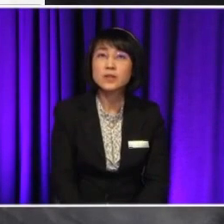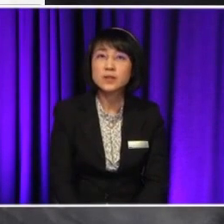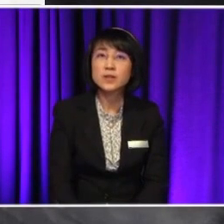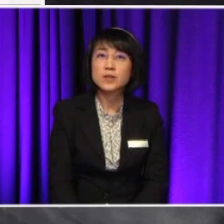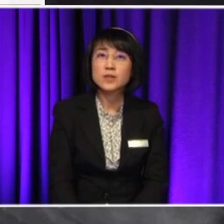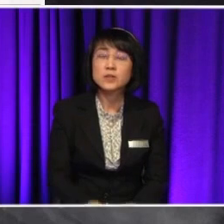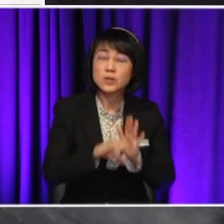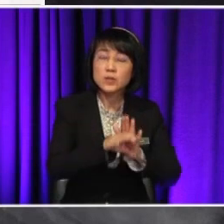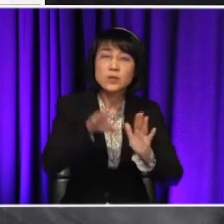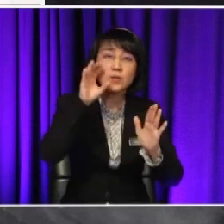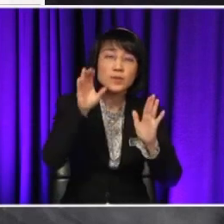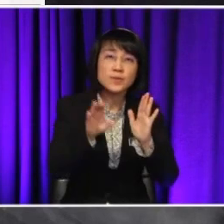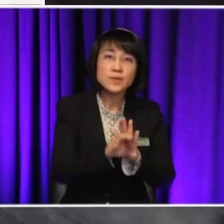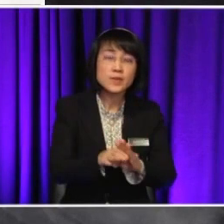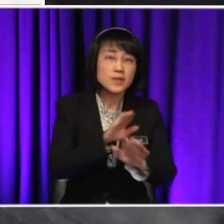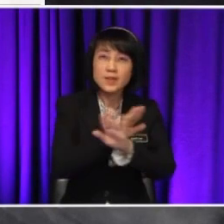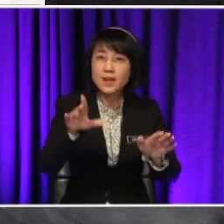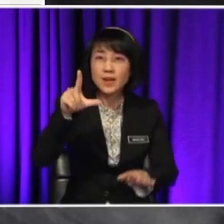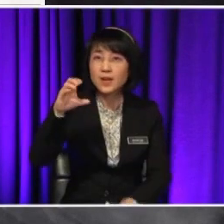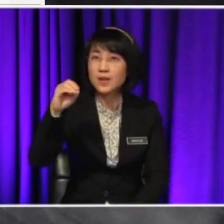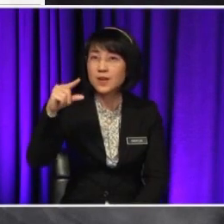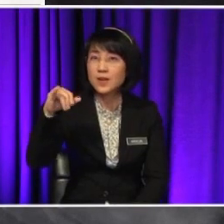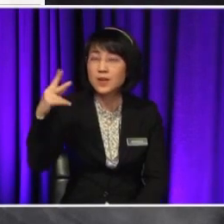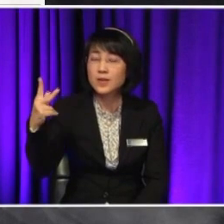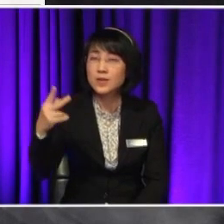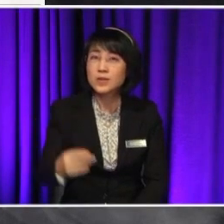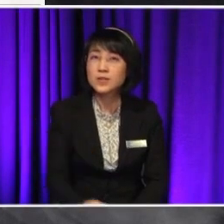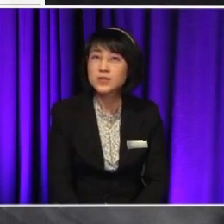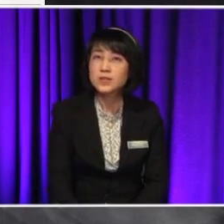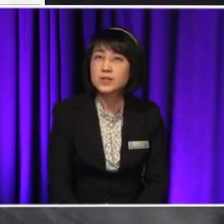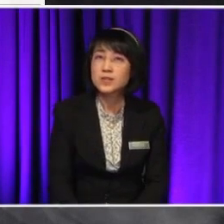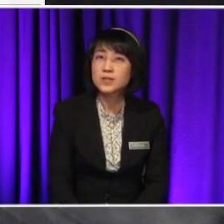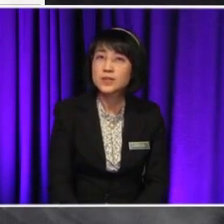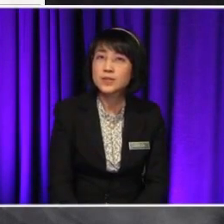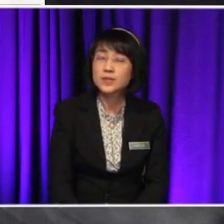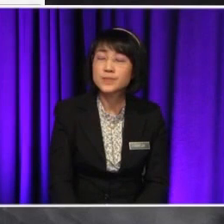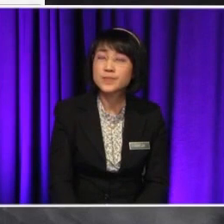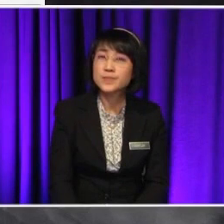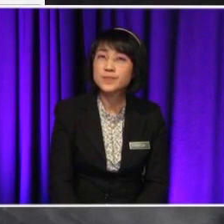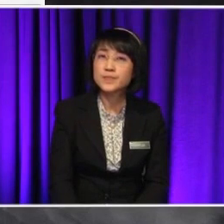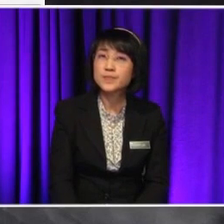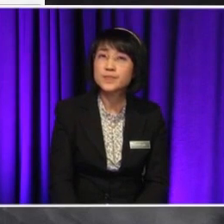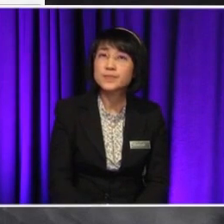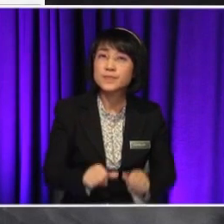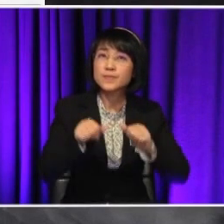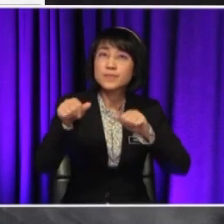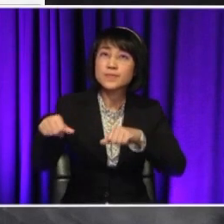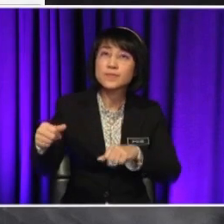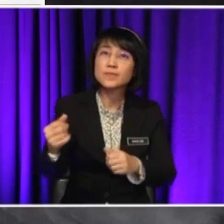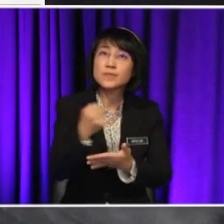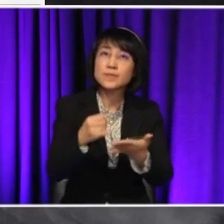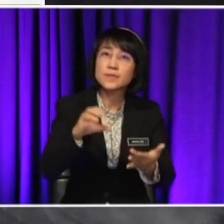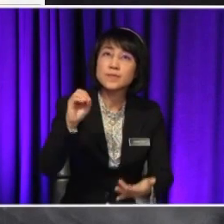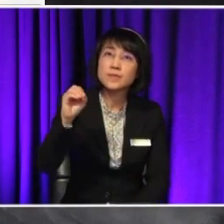lukisan di bawah. Kan tak logik kan gambar tu? Okey, dan berikutnya cikgu bagi contoh lagi satu aliran seni op. Okey, seni